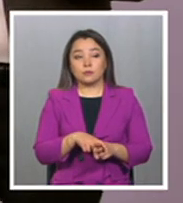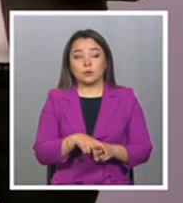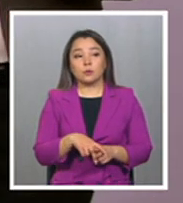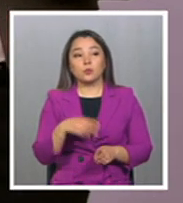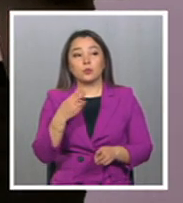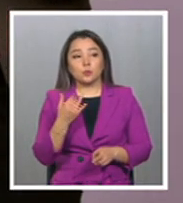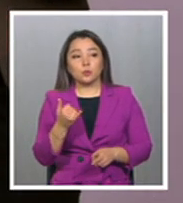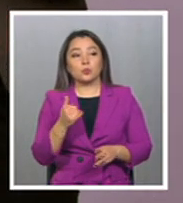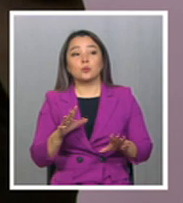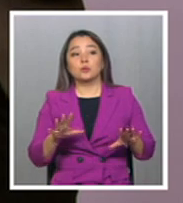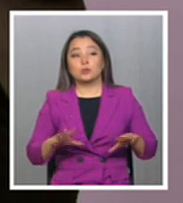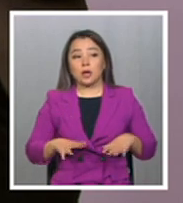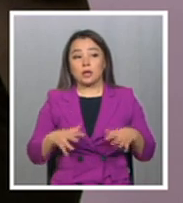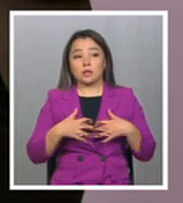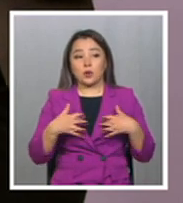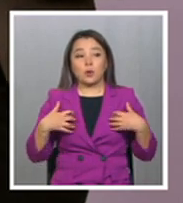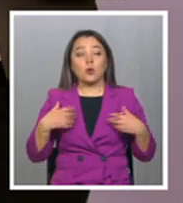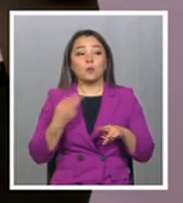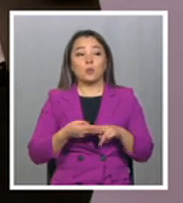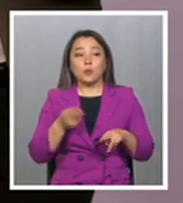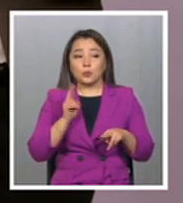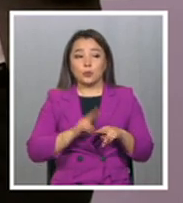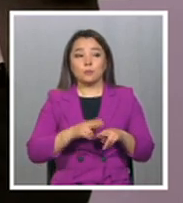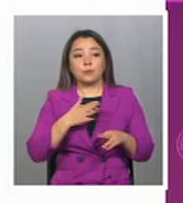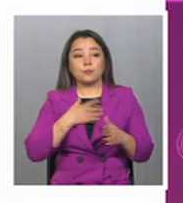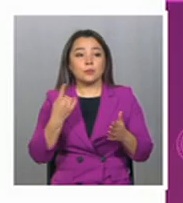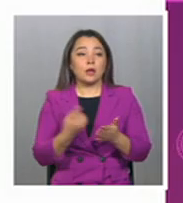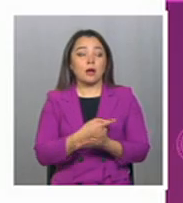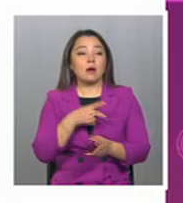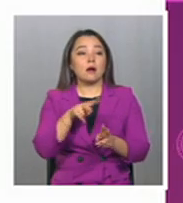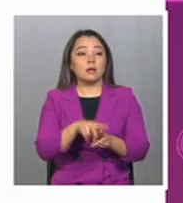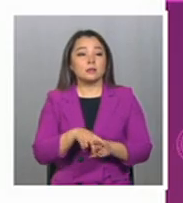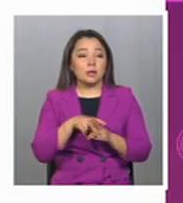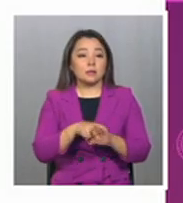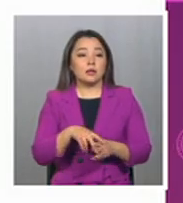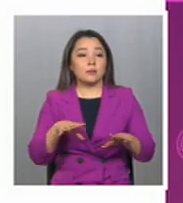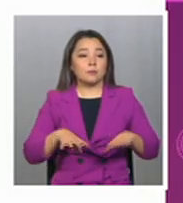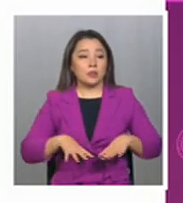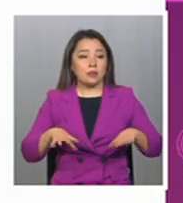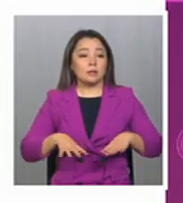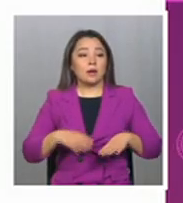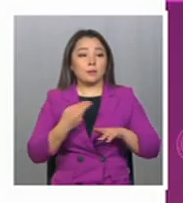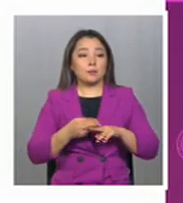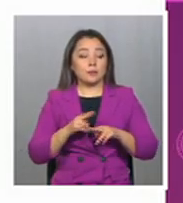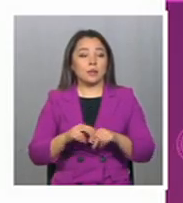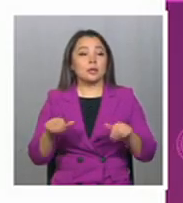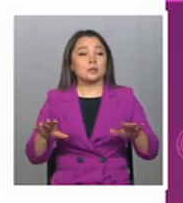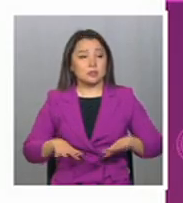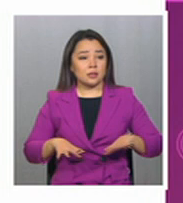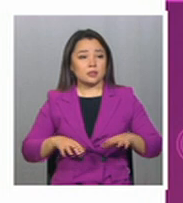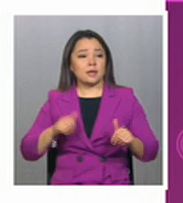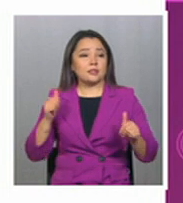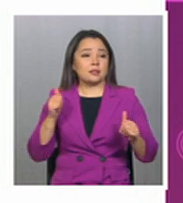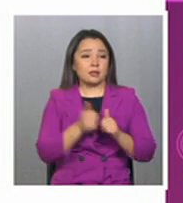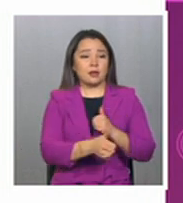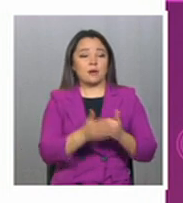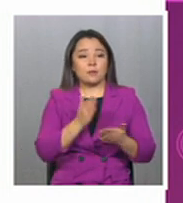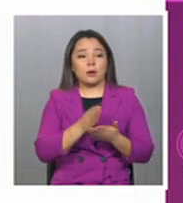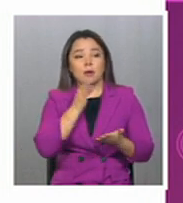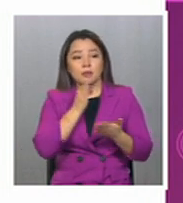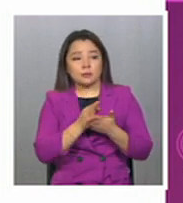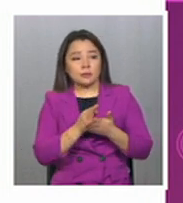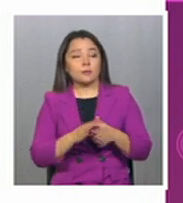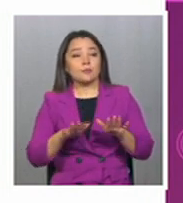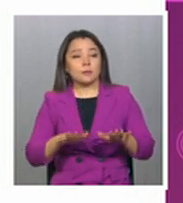Шу жануар, бұл менің алғаш атқа мінгенім. Желдірмек боп атымды, қысып қалдым